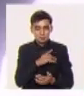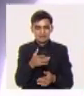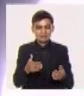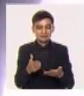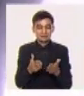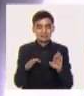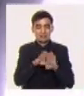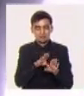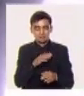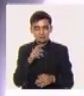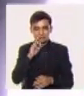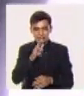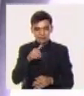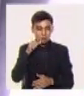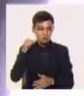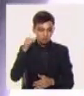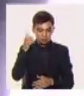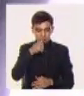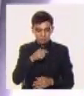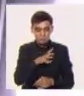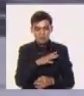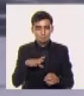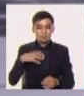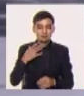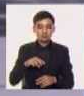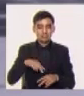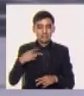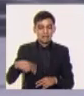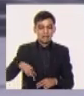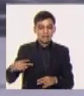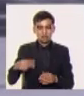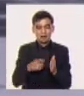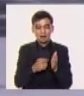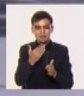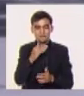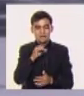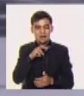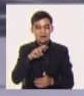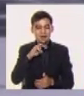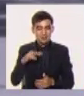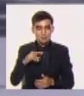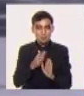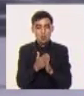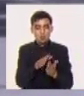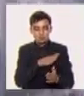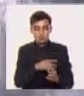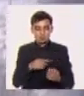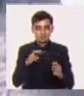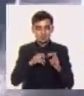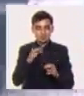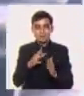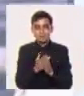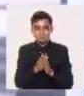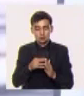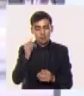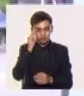назад. Нашим корреспондентам удалось разыскать бывшего директора карагандинского филиала библиотеки. Она рассказала, что читальные залы